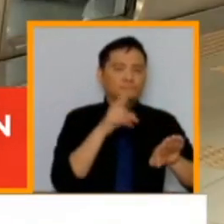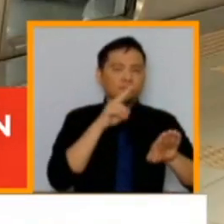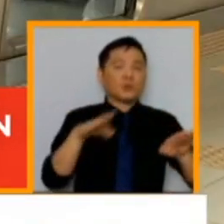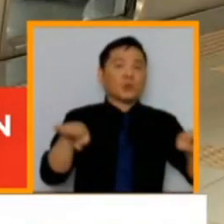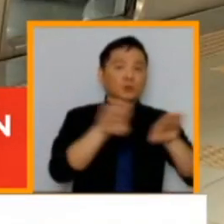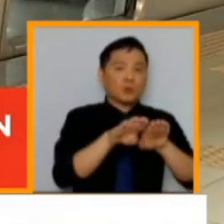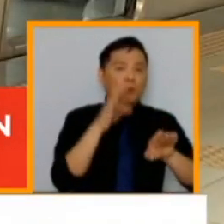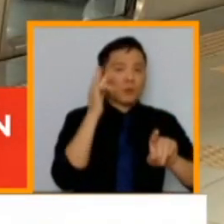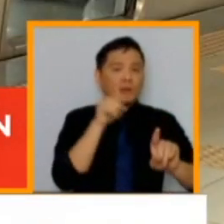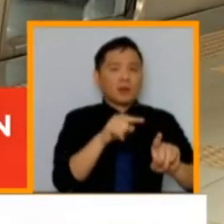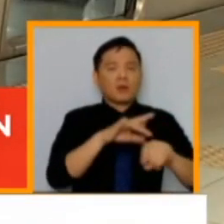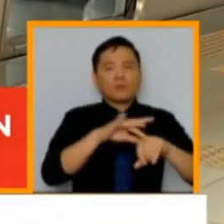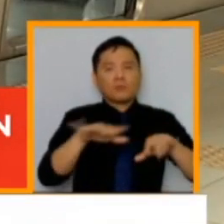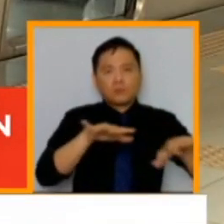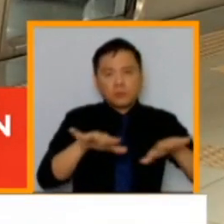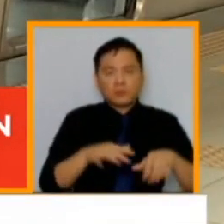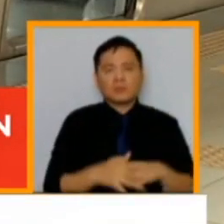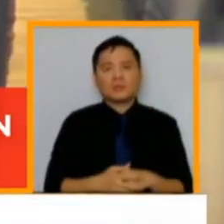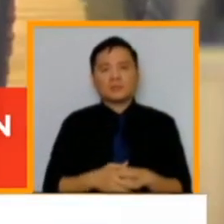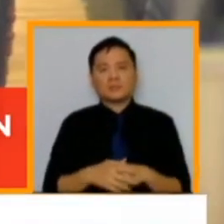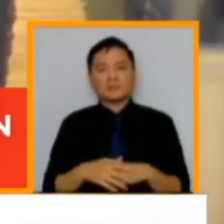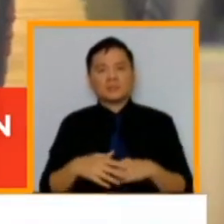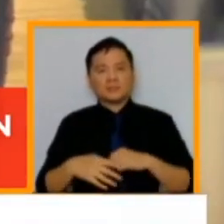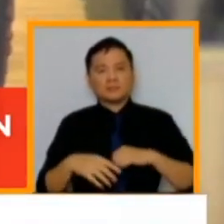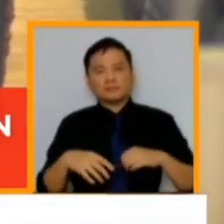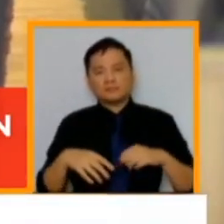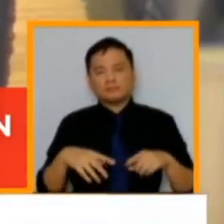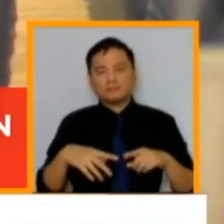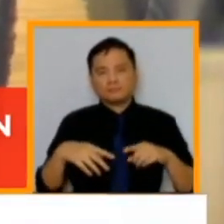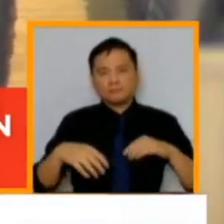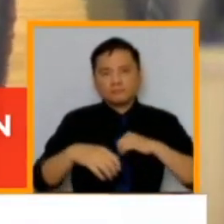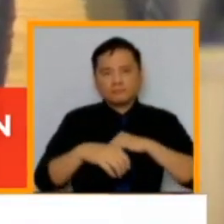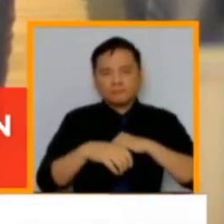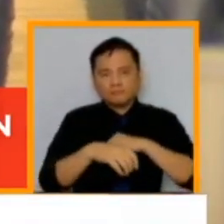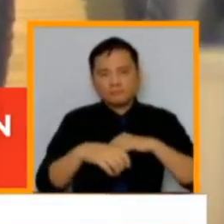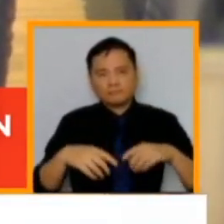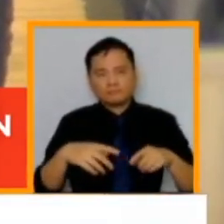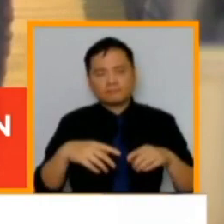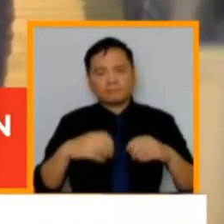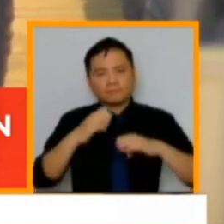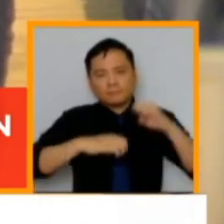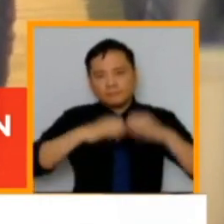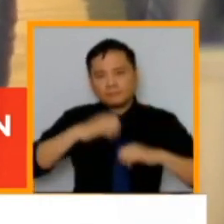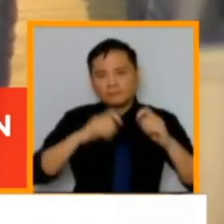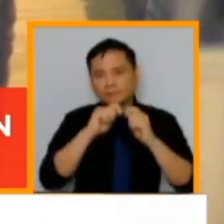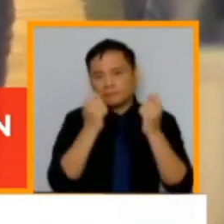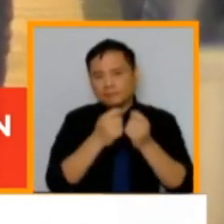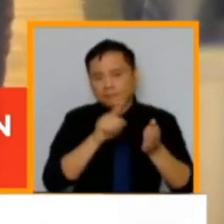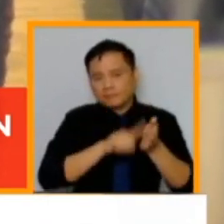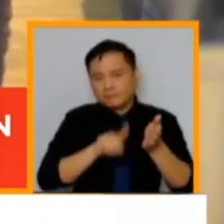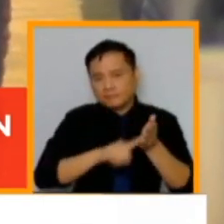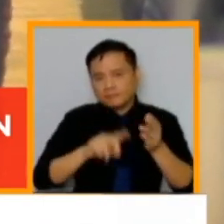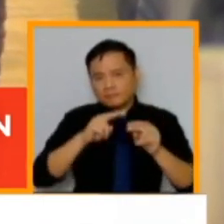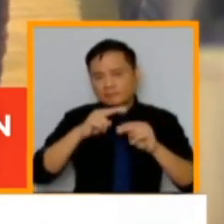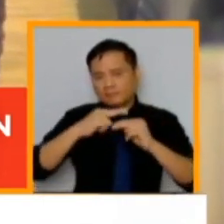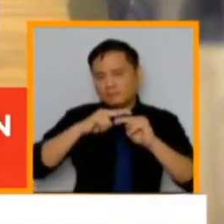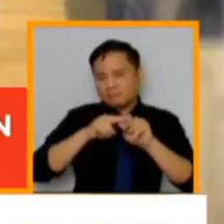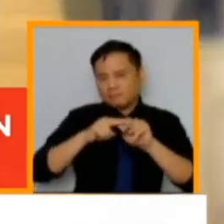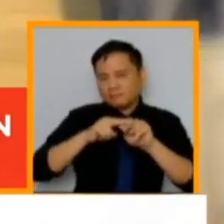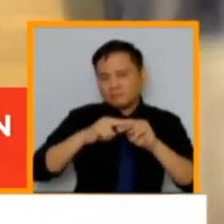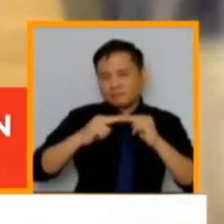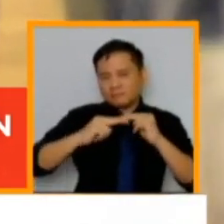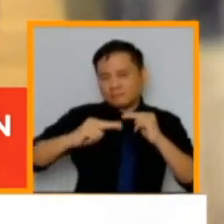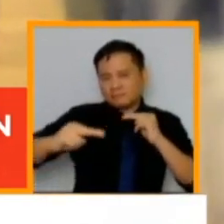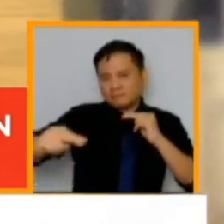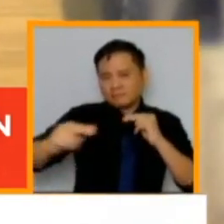ang revenue line, relays at iba pang pasilidad. Sa LRT1 naman kanina, nagpatupad ng stop for safety mula